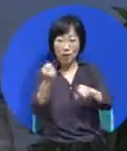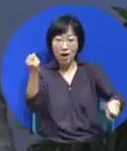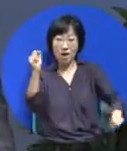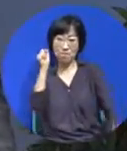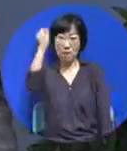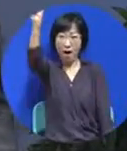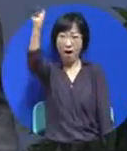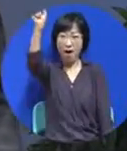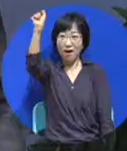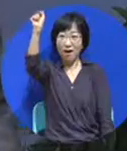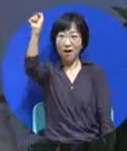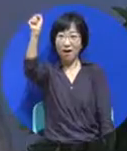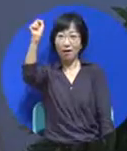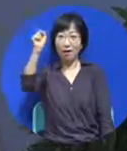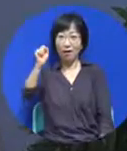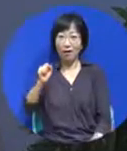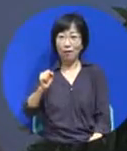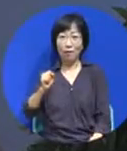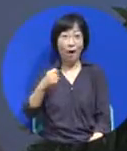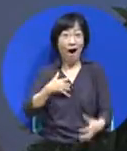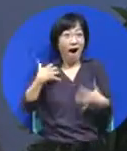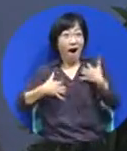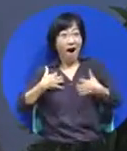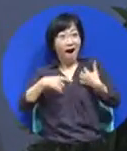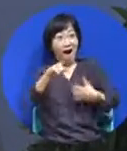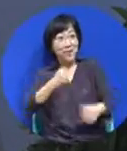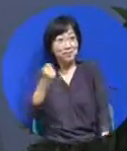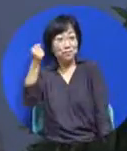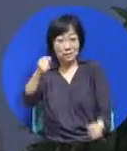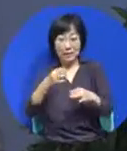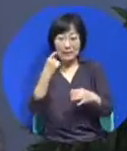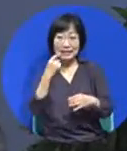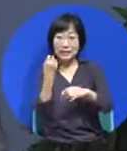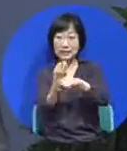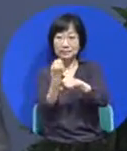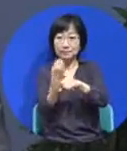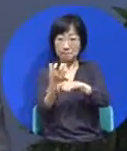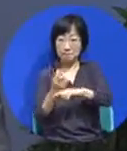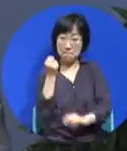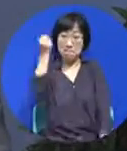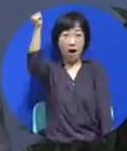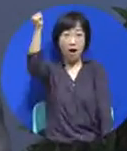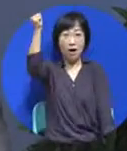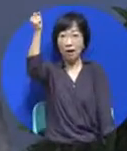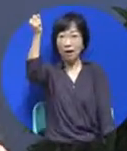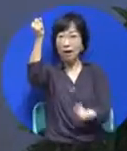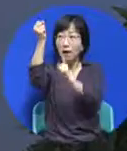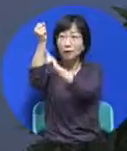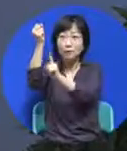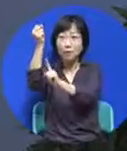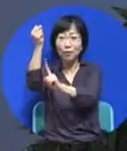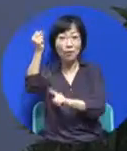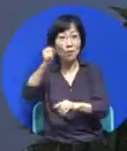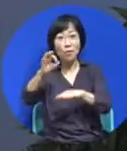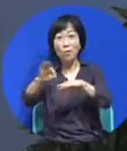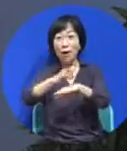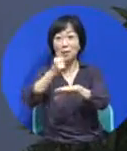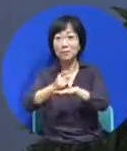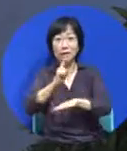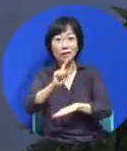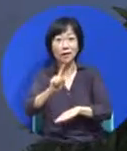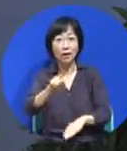his scepter. 뭐냐? 자기도 모르는 사이 이렇게 너 반가워가지고. Probably not even realizing what he did, he was so happy to see her. 왕이 뭐라고 말합니까? What does he